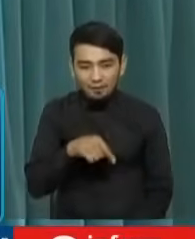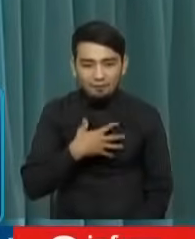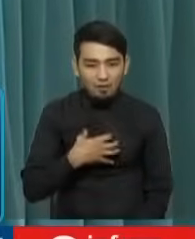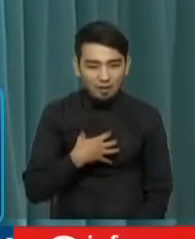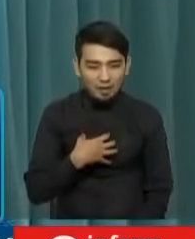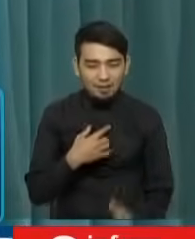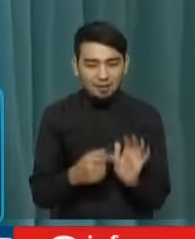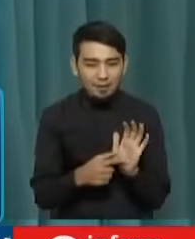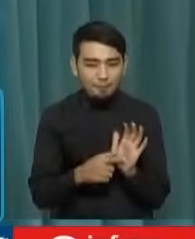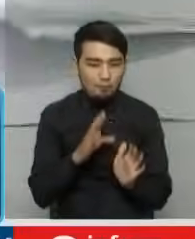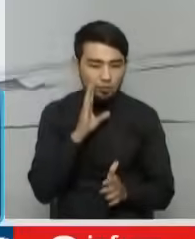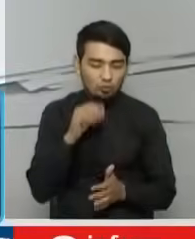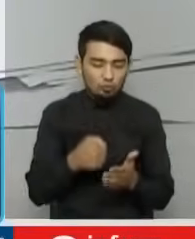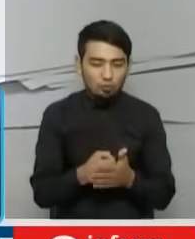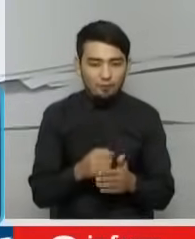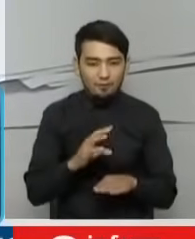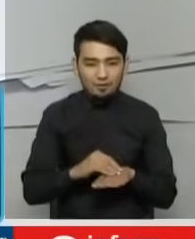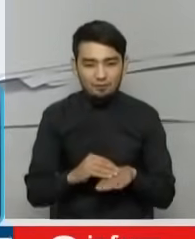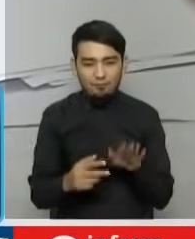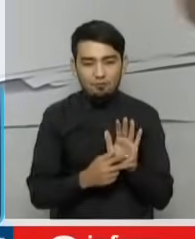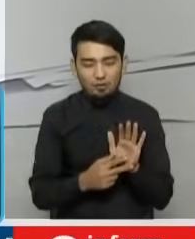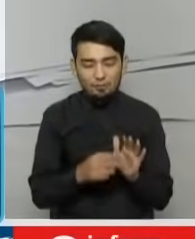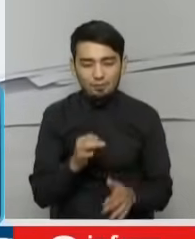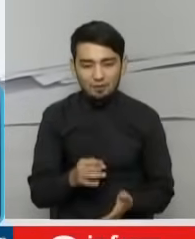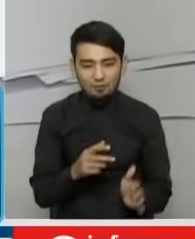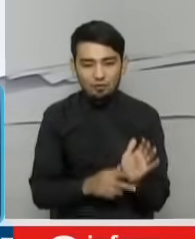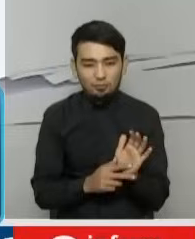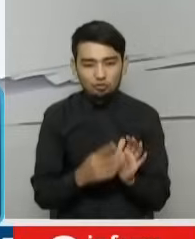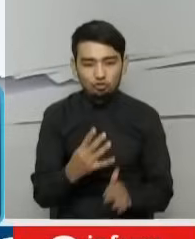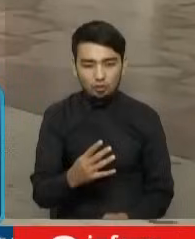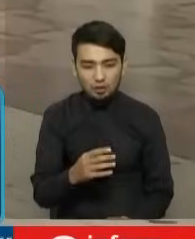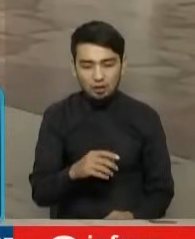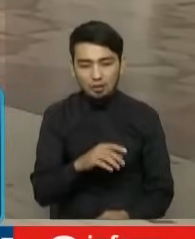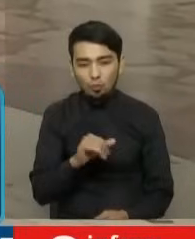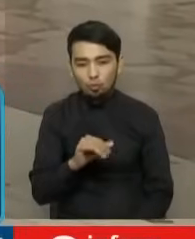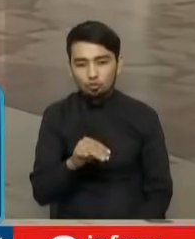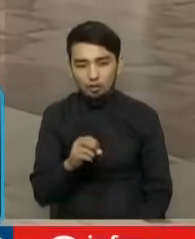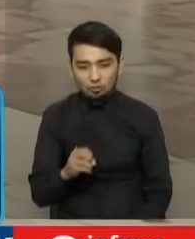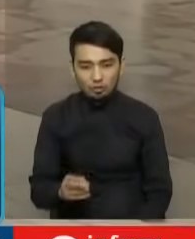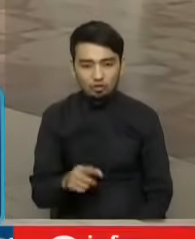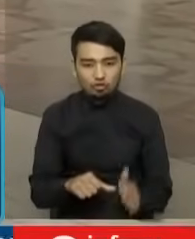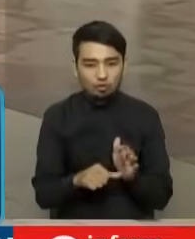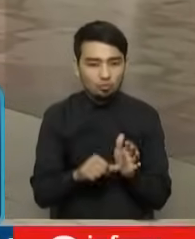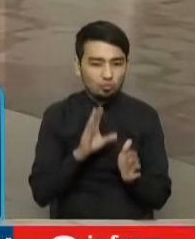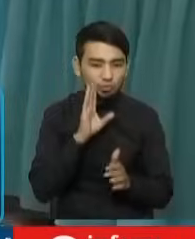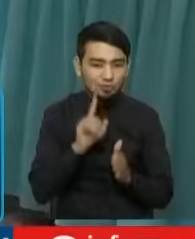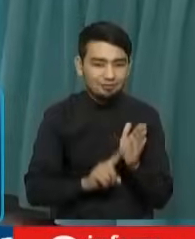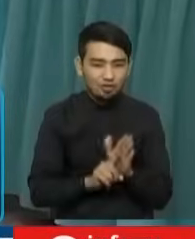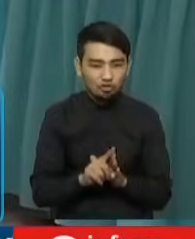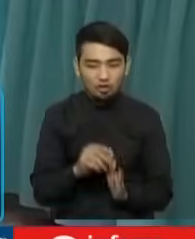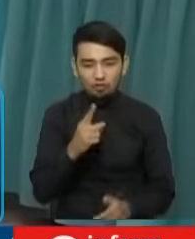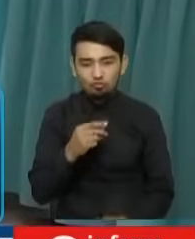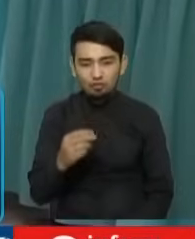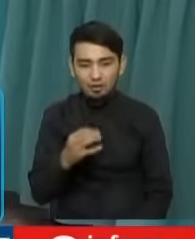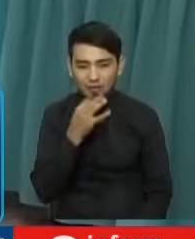7 часов утра до 8 вечера. Однако на 84 участках он начнется с 6 утра на час раньше. Это